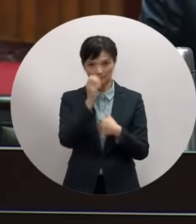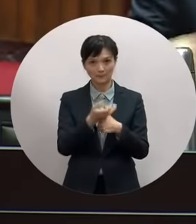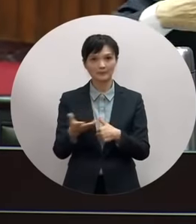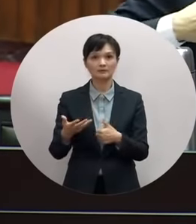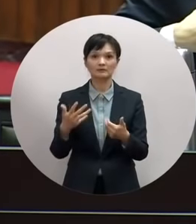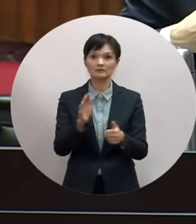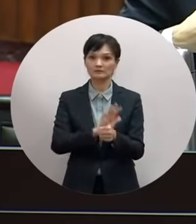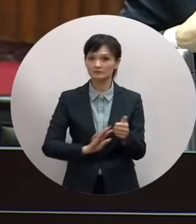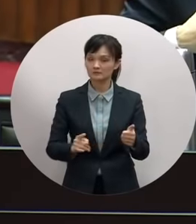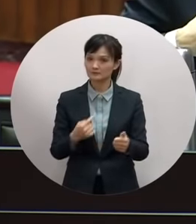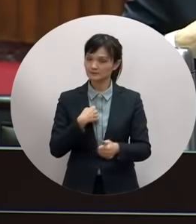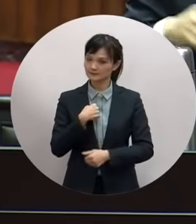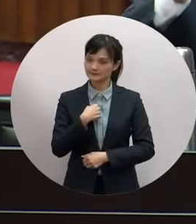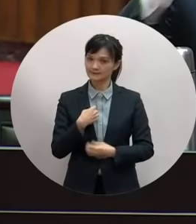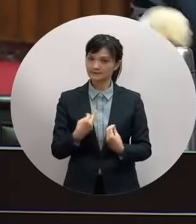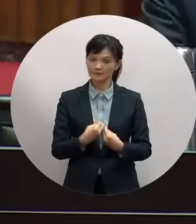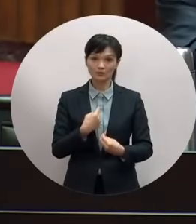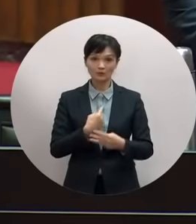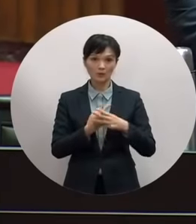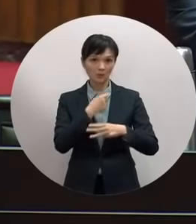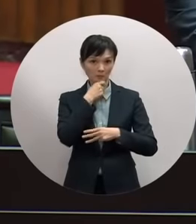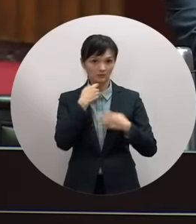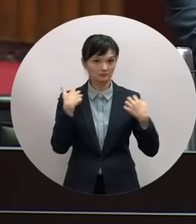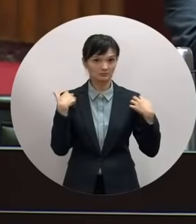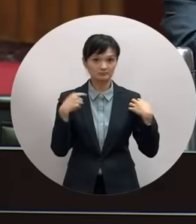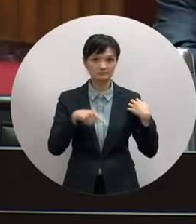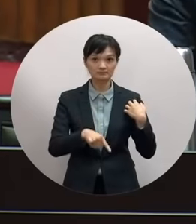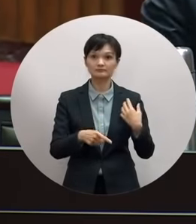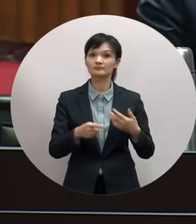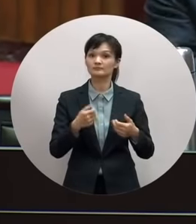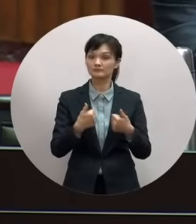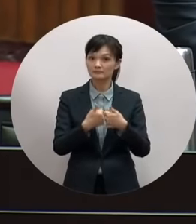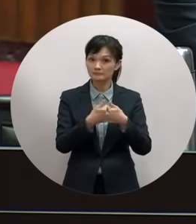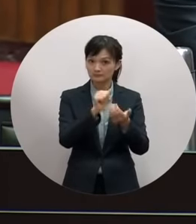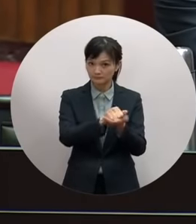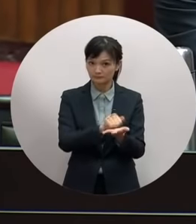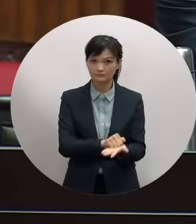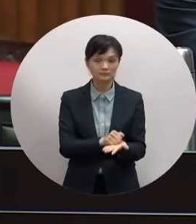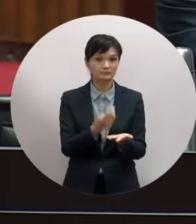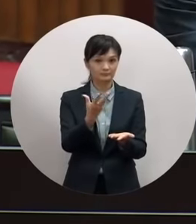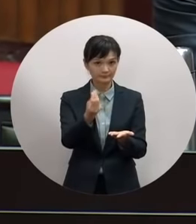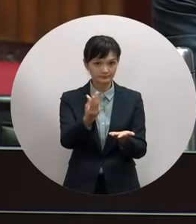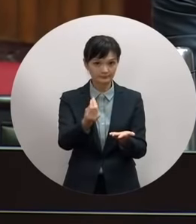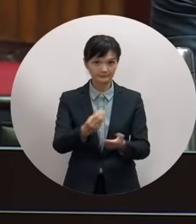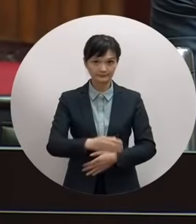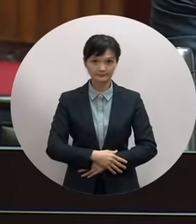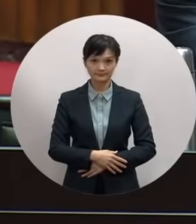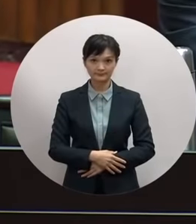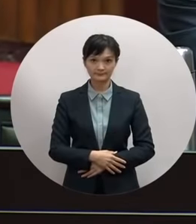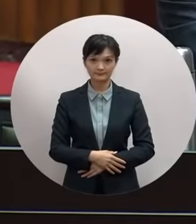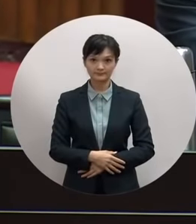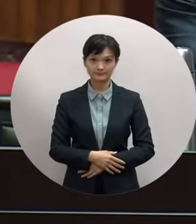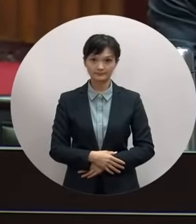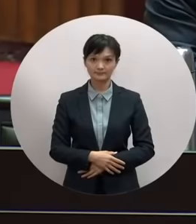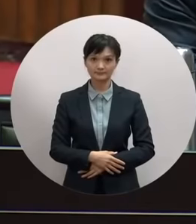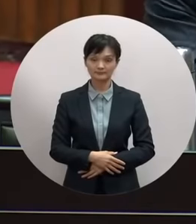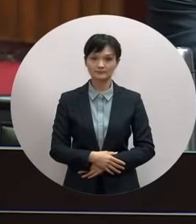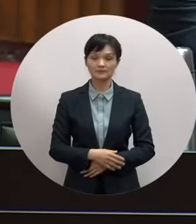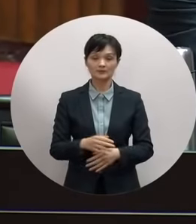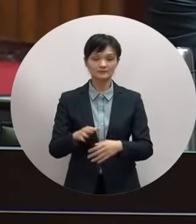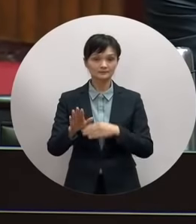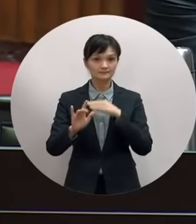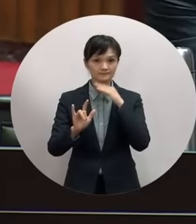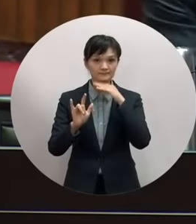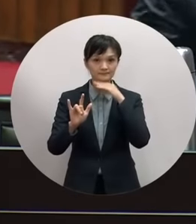种会议，我主持这种会议是没有说记录什么。 哎呀，现在都没记录就是啊， 直接部长听